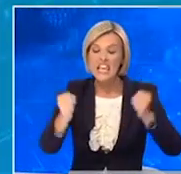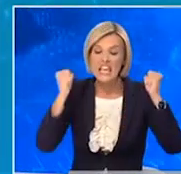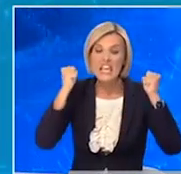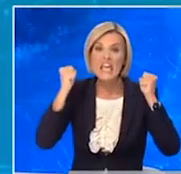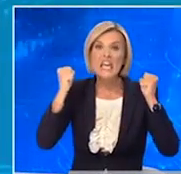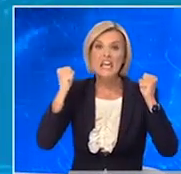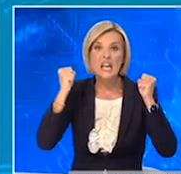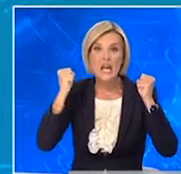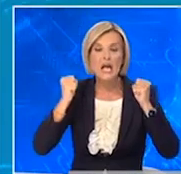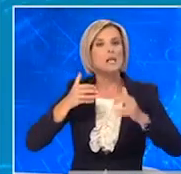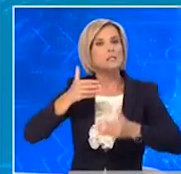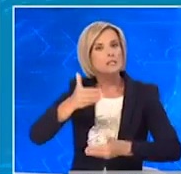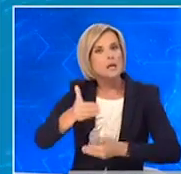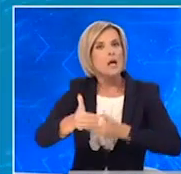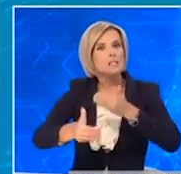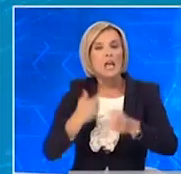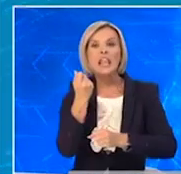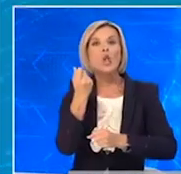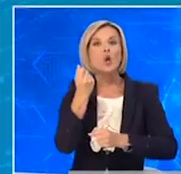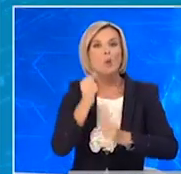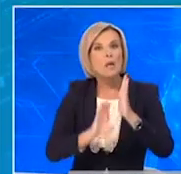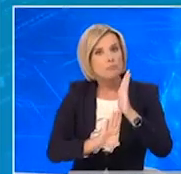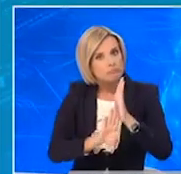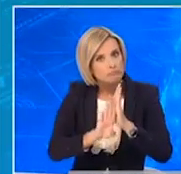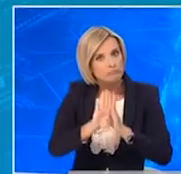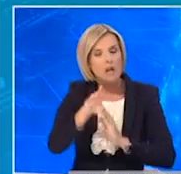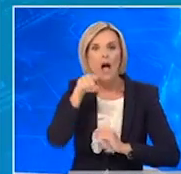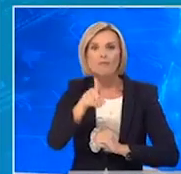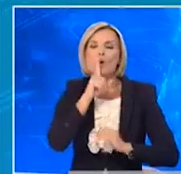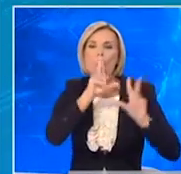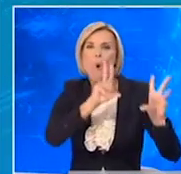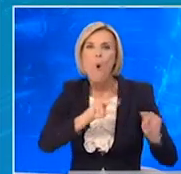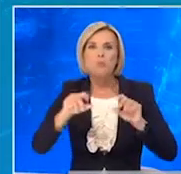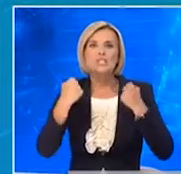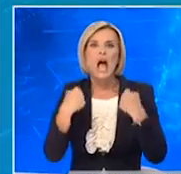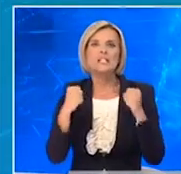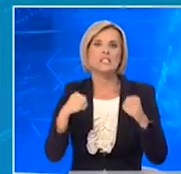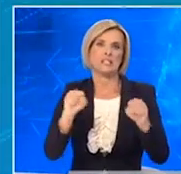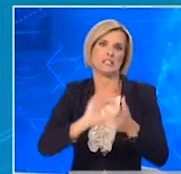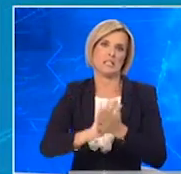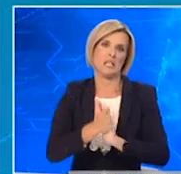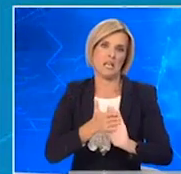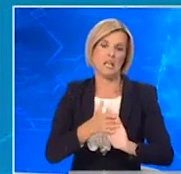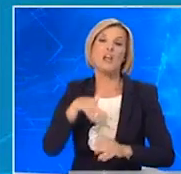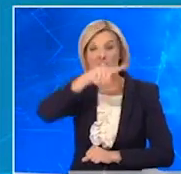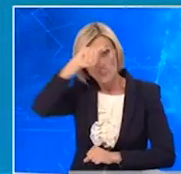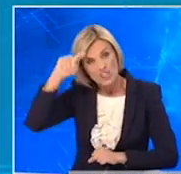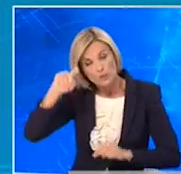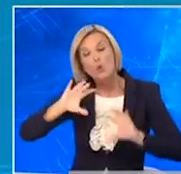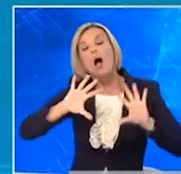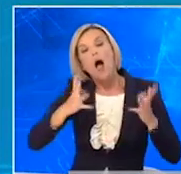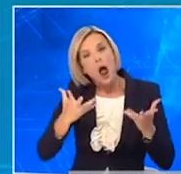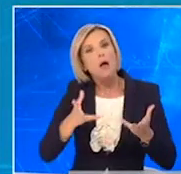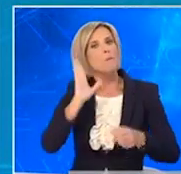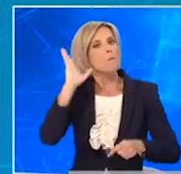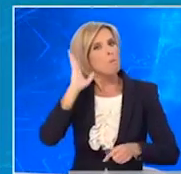οικονομία ξεκινά να επαναλειτουργεί. Προφανώς αυτή η άσκηση, αυτή η εξίσωση, επιτρέψτε μου να πω, φαντάζει εξαιρετικά δύσκολη. Δεν είναι